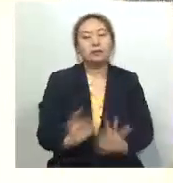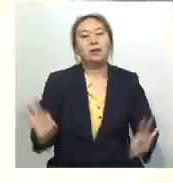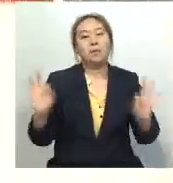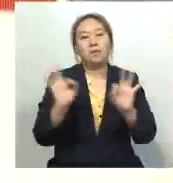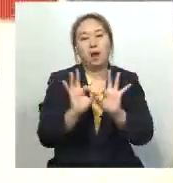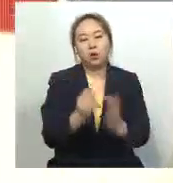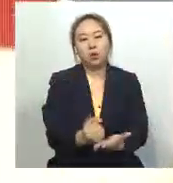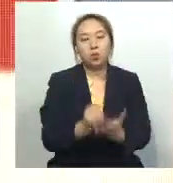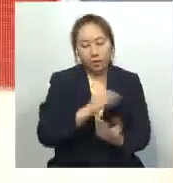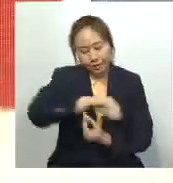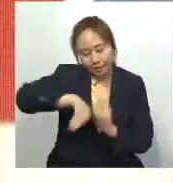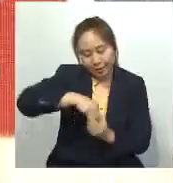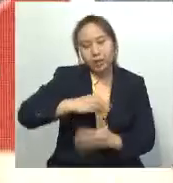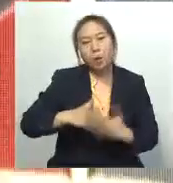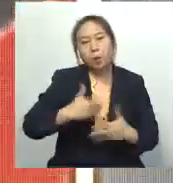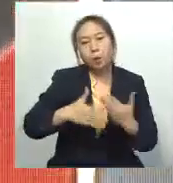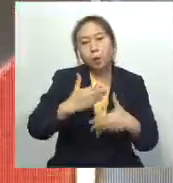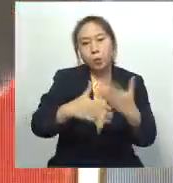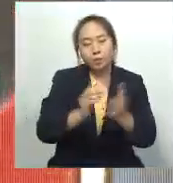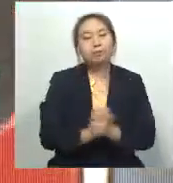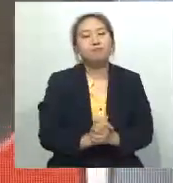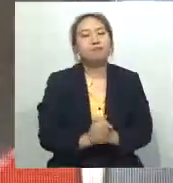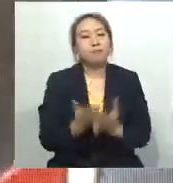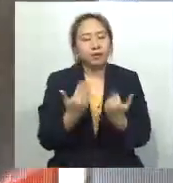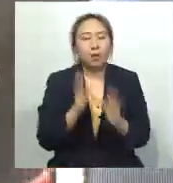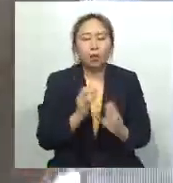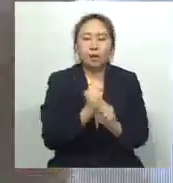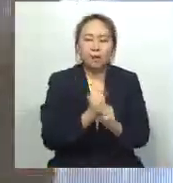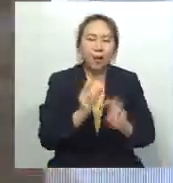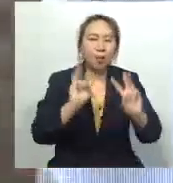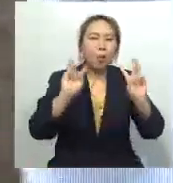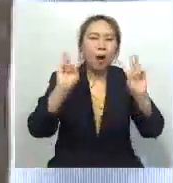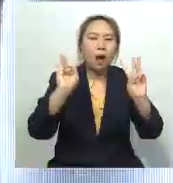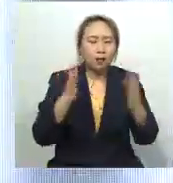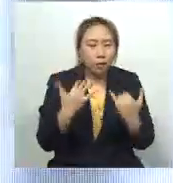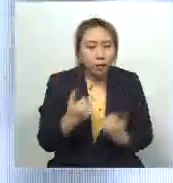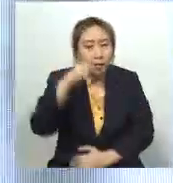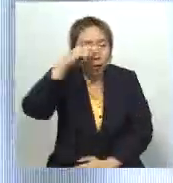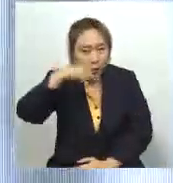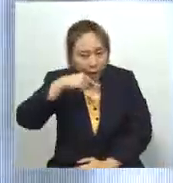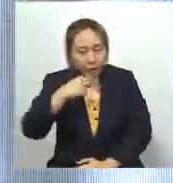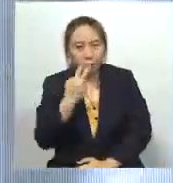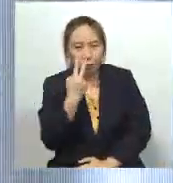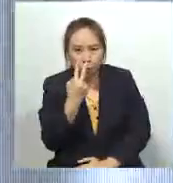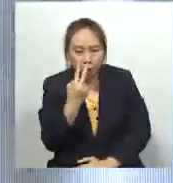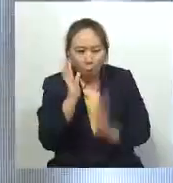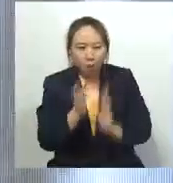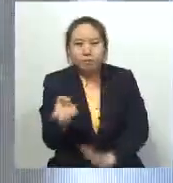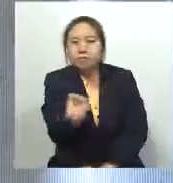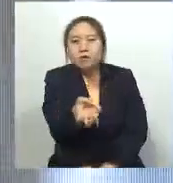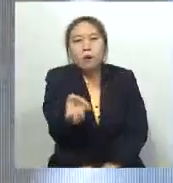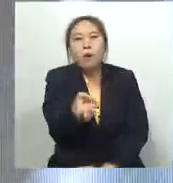คัญในการขับเคลื่อนเศรษฐกิจของประเทศสำหรับอัตราว่างงานในประเทศไทยยังถือว่าอยู่ในระดับที่ต่ำมากนะครับ